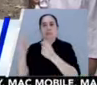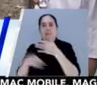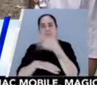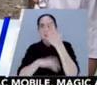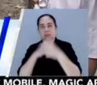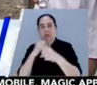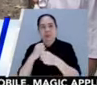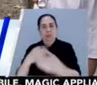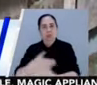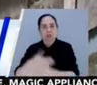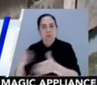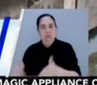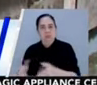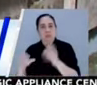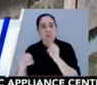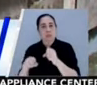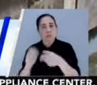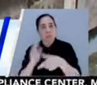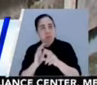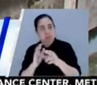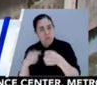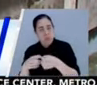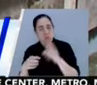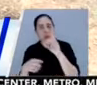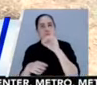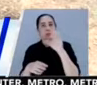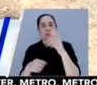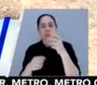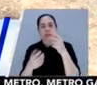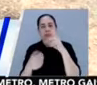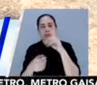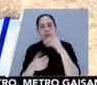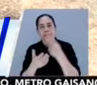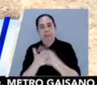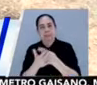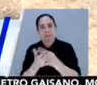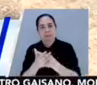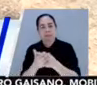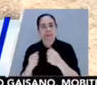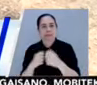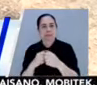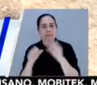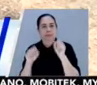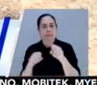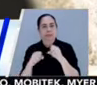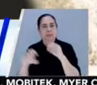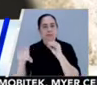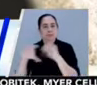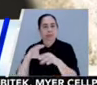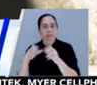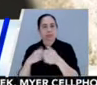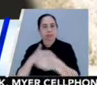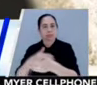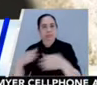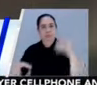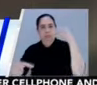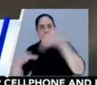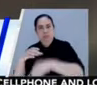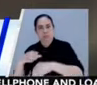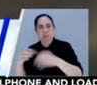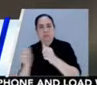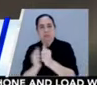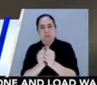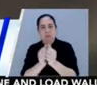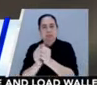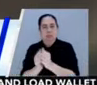vault na pwedeng i-renew ng ph pis ang bayad kada taon bago patuluyang ilagak sa mass vault kung saan sama-sama na ang